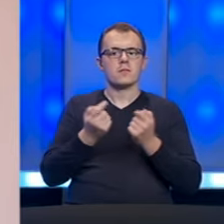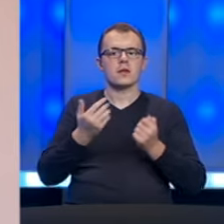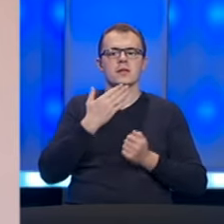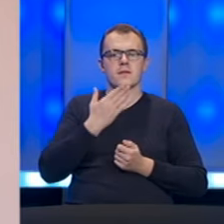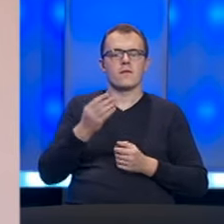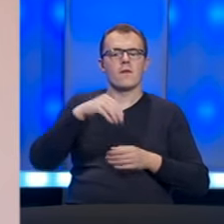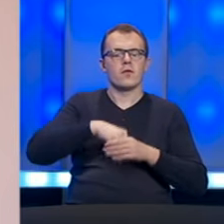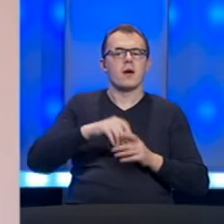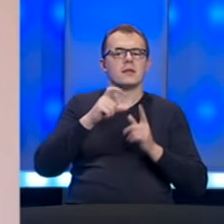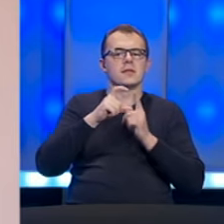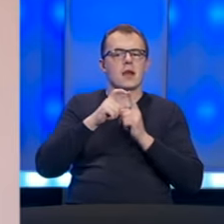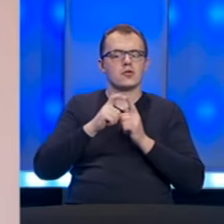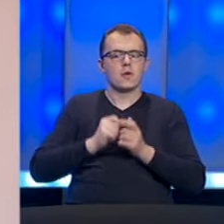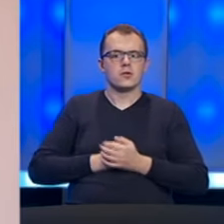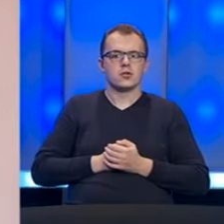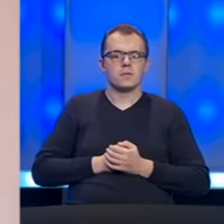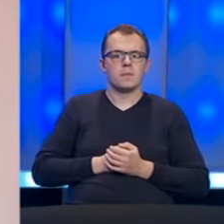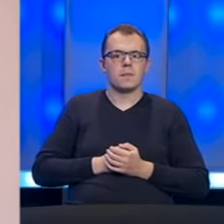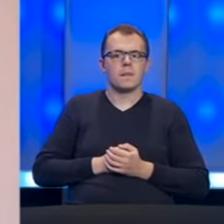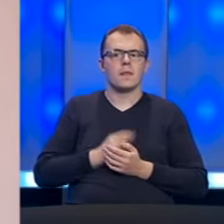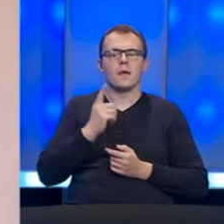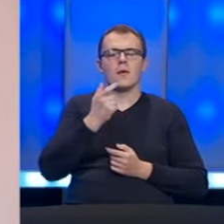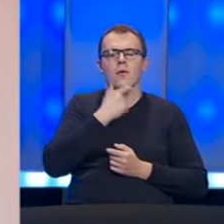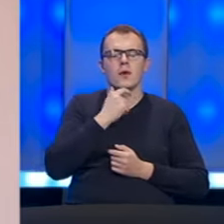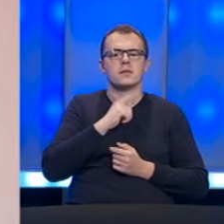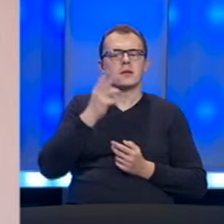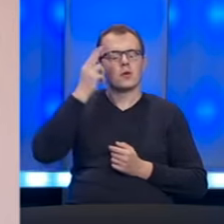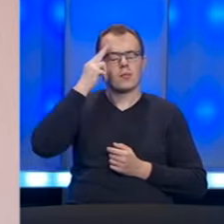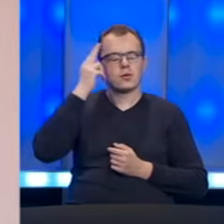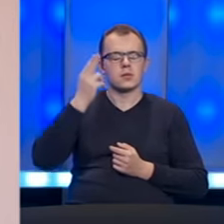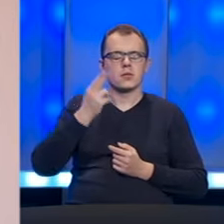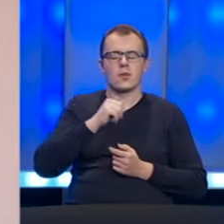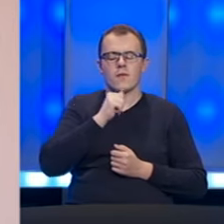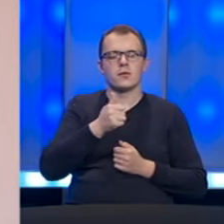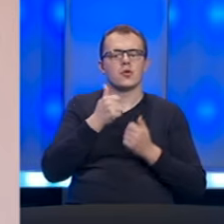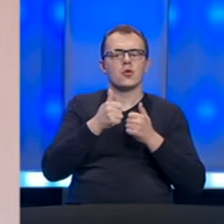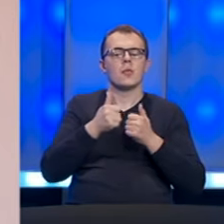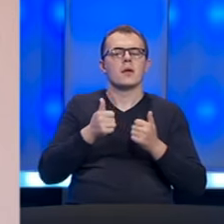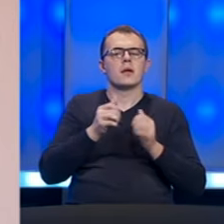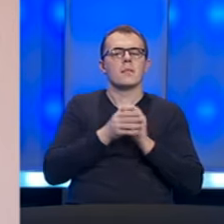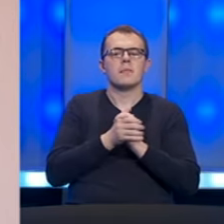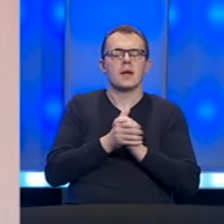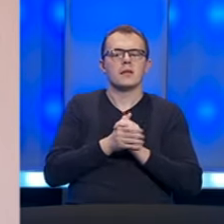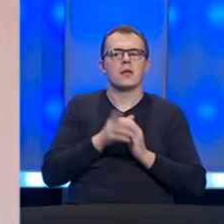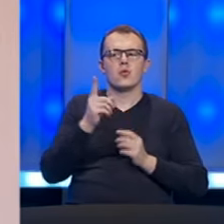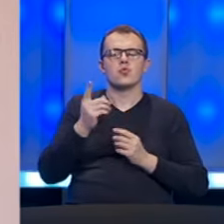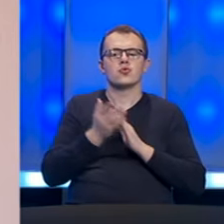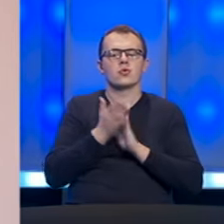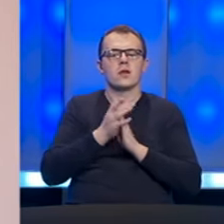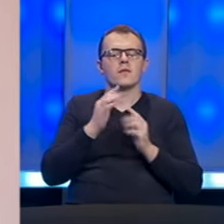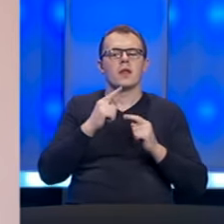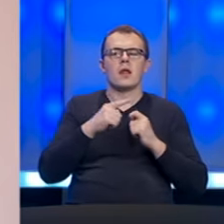zahvalim fondaciji Drašković. Tragom one stare na muci se poznaju junaci u nevolji dobri prijatelji, uz konstataciju da kum